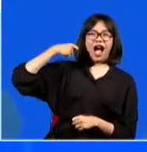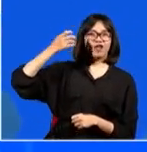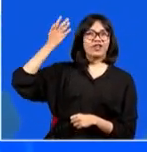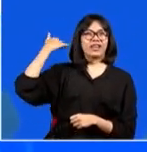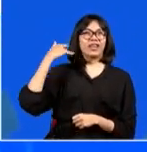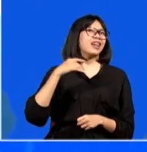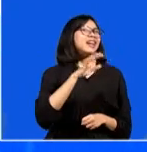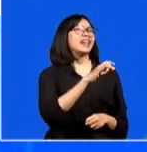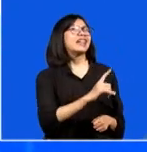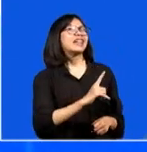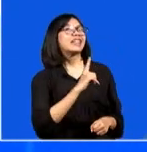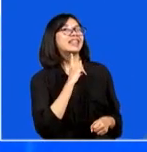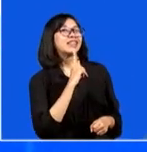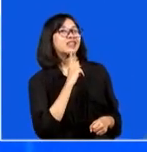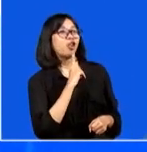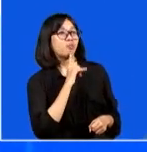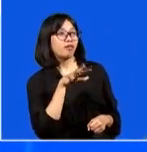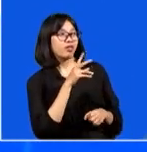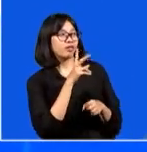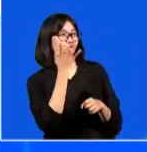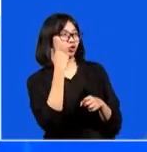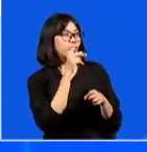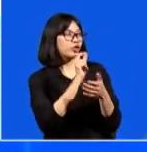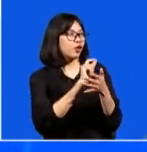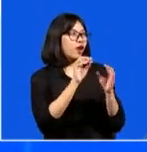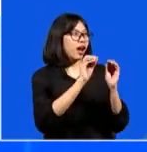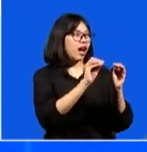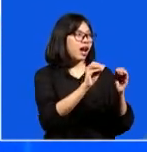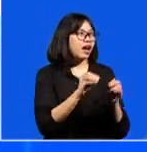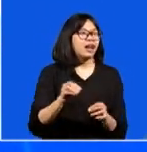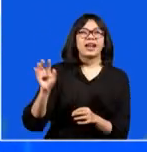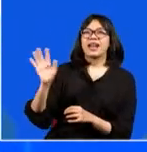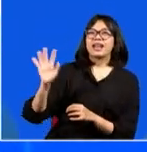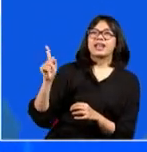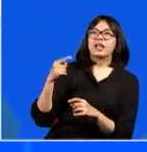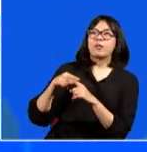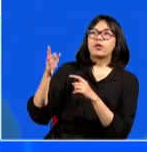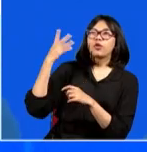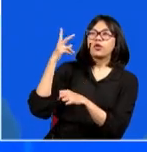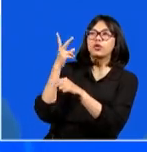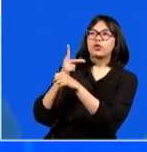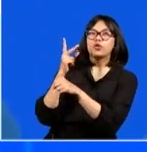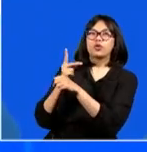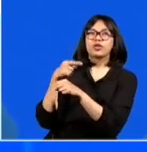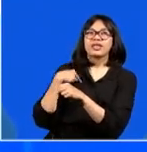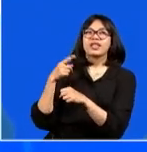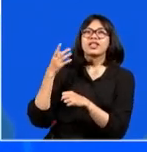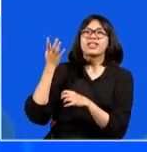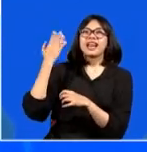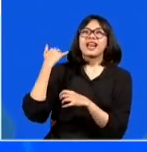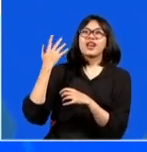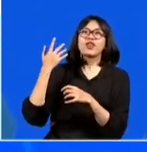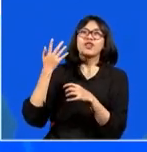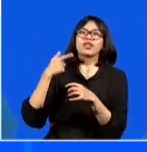kesombongan diajarin di sekolah nggak sih kan cuman Maksudnya guru-guru saya tuh sangat memberikan dispensasi terhadap saya